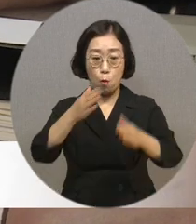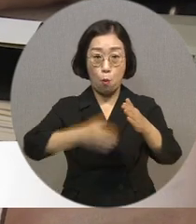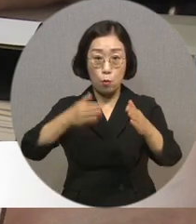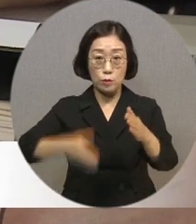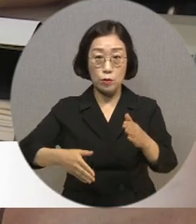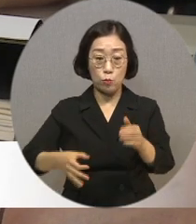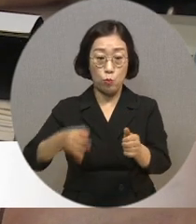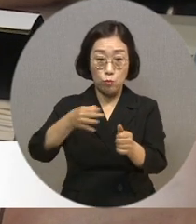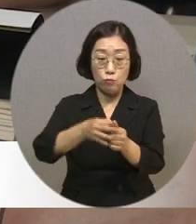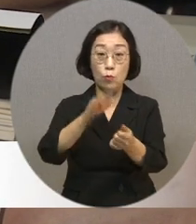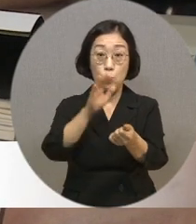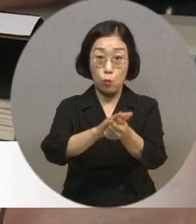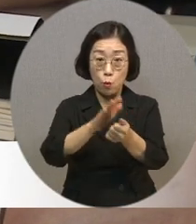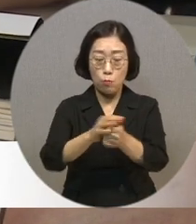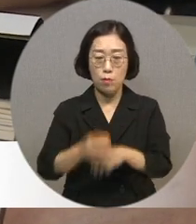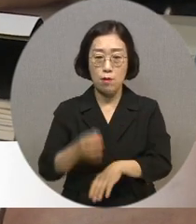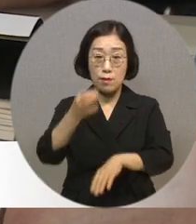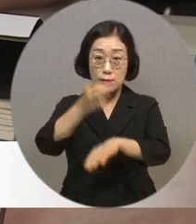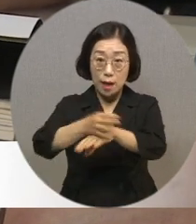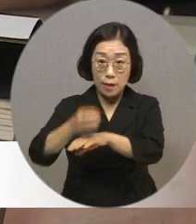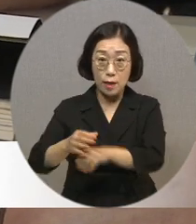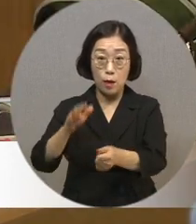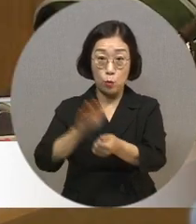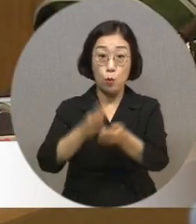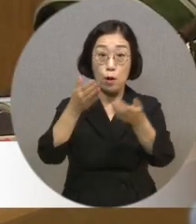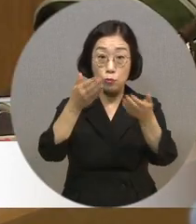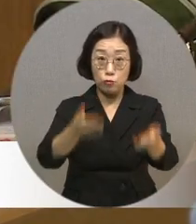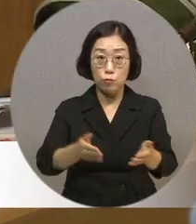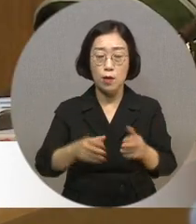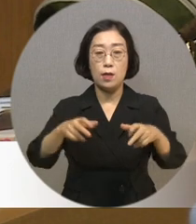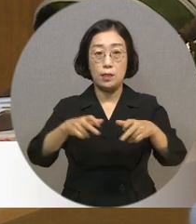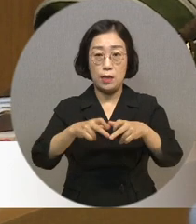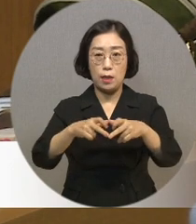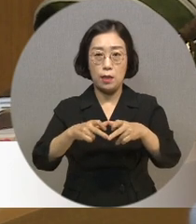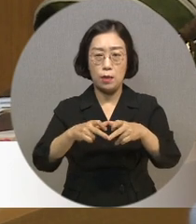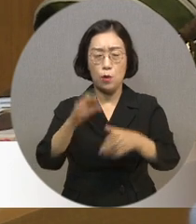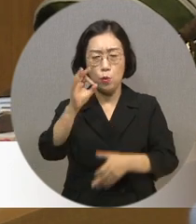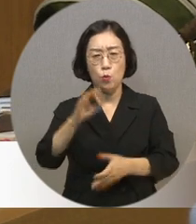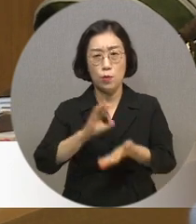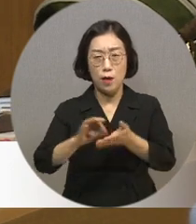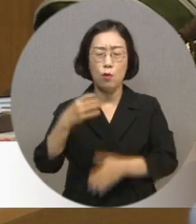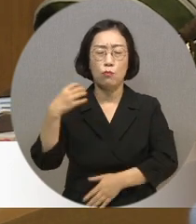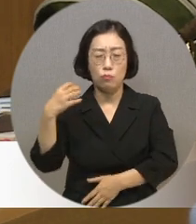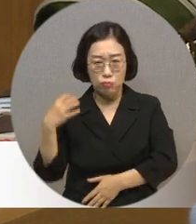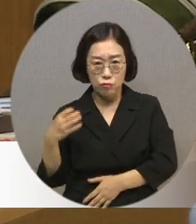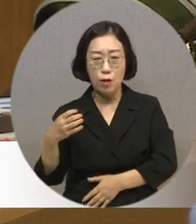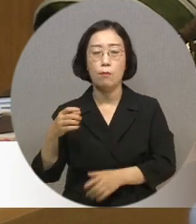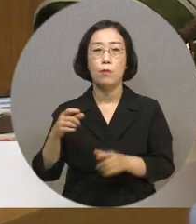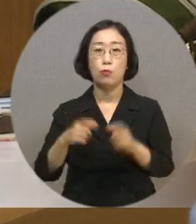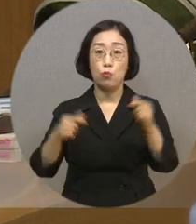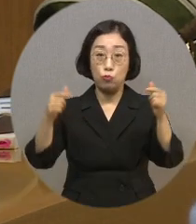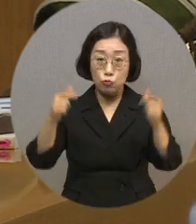국가기관이 장애인 보조기기 구입을 지원한다면 장애인들의 경제적 부담과 함께 생활의